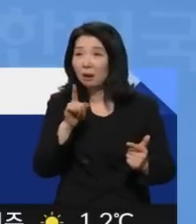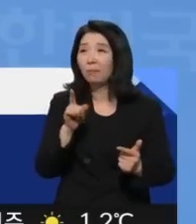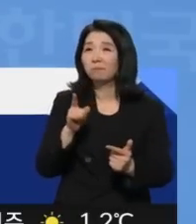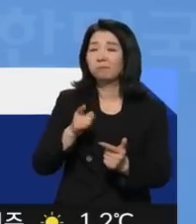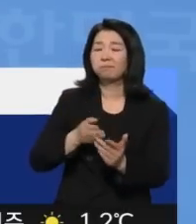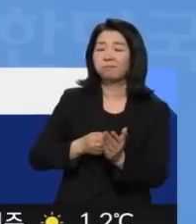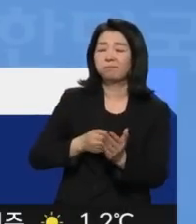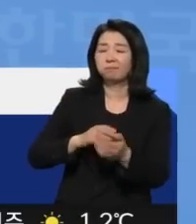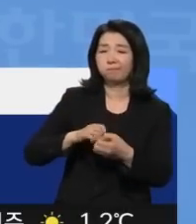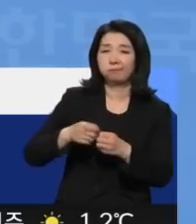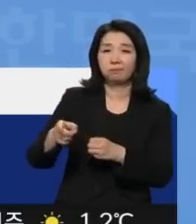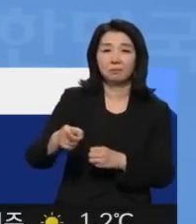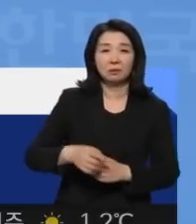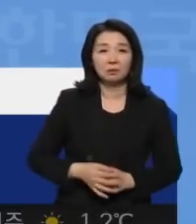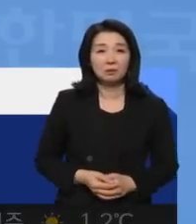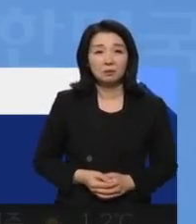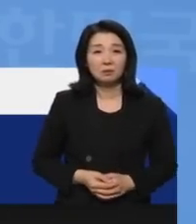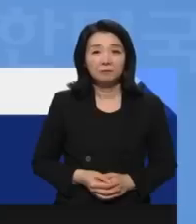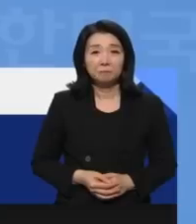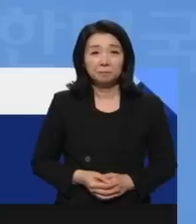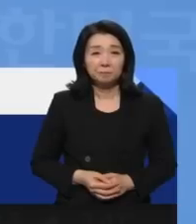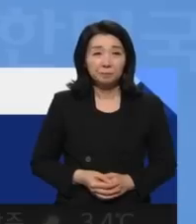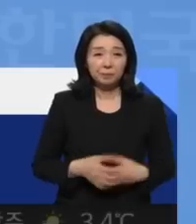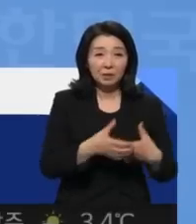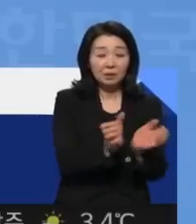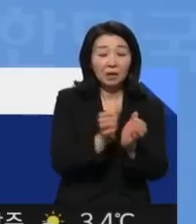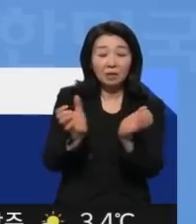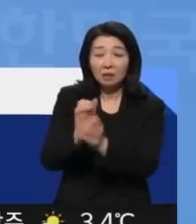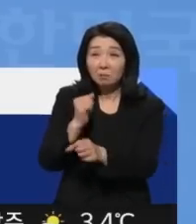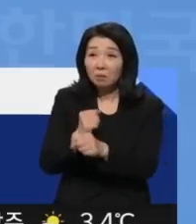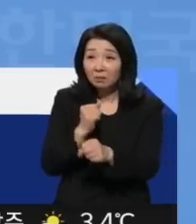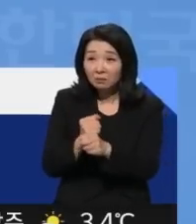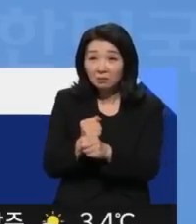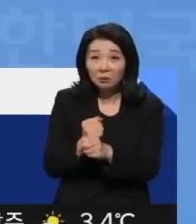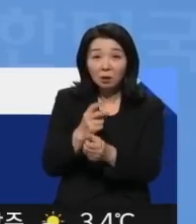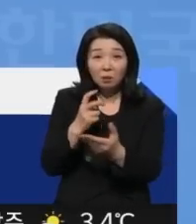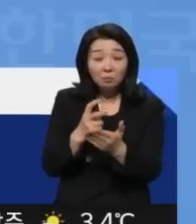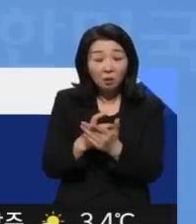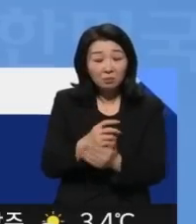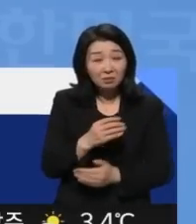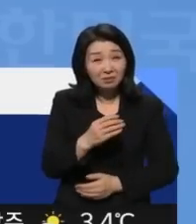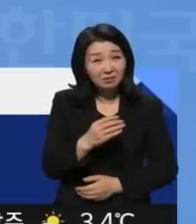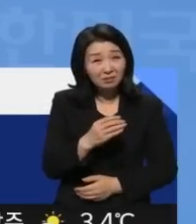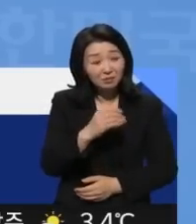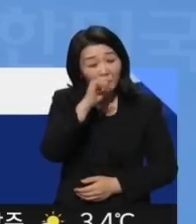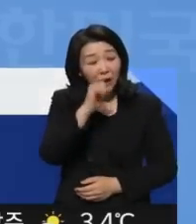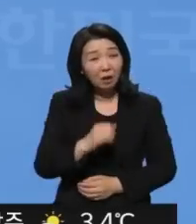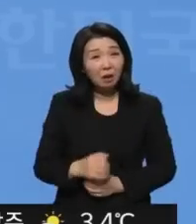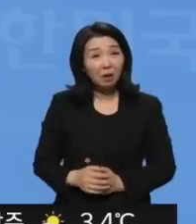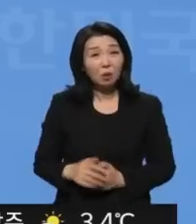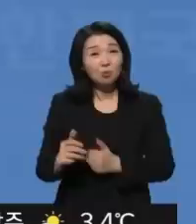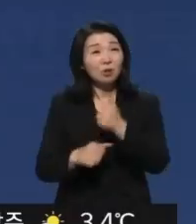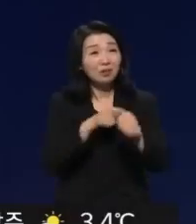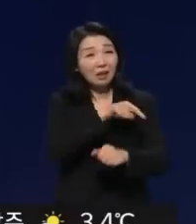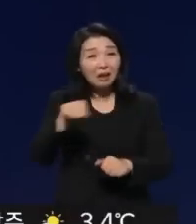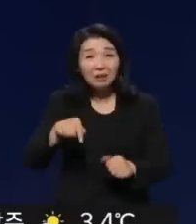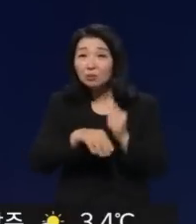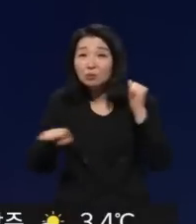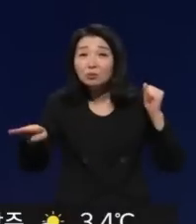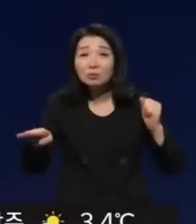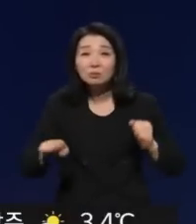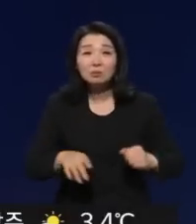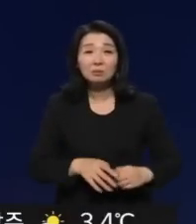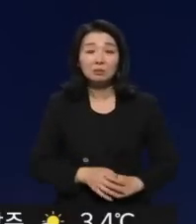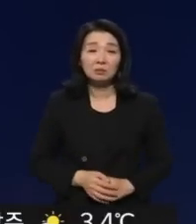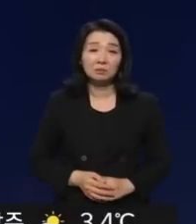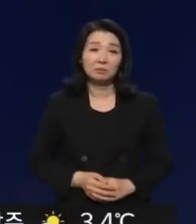있습니다. 양당이 만든 제도는 신성합니까? 위원의 기준이 양당입니까?